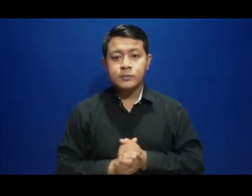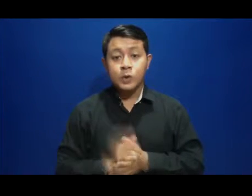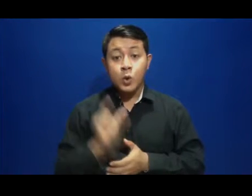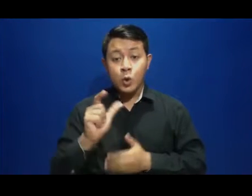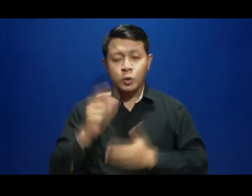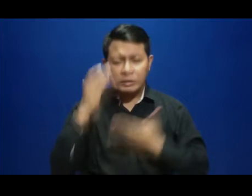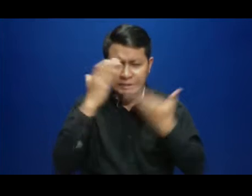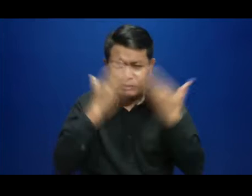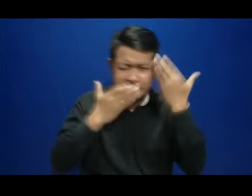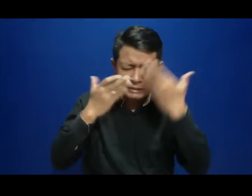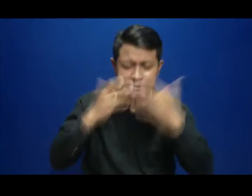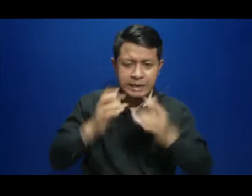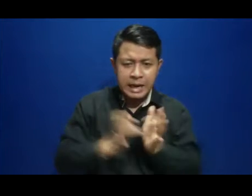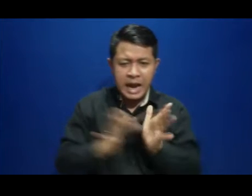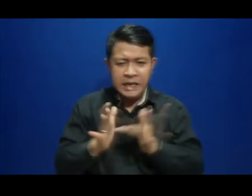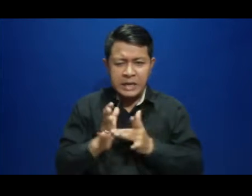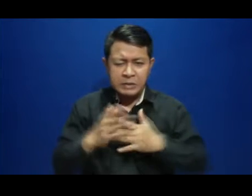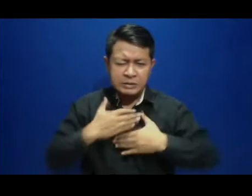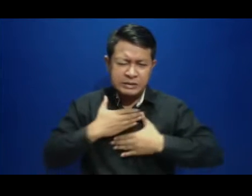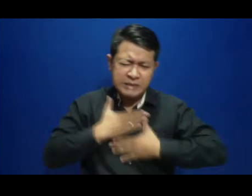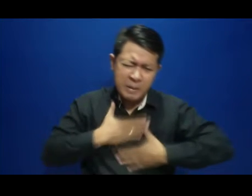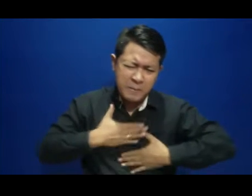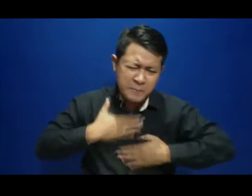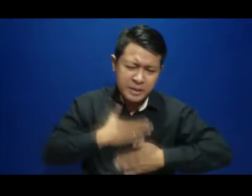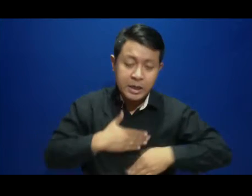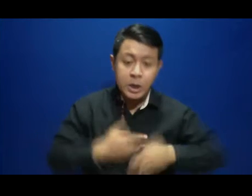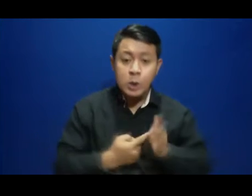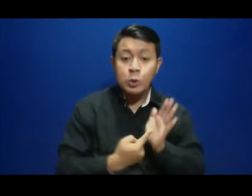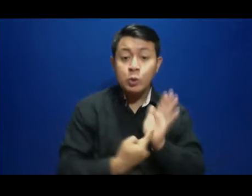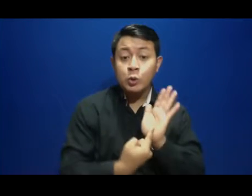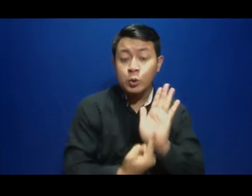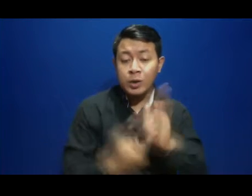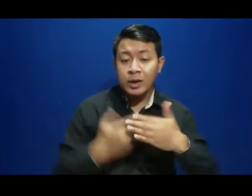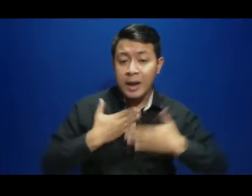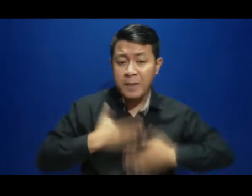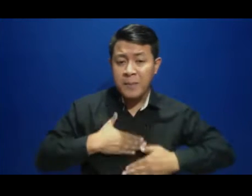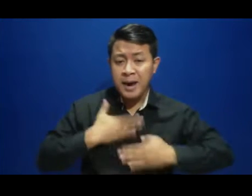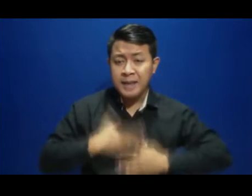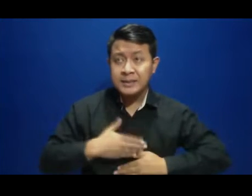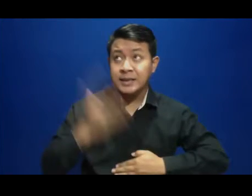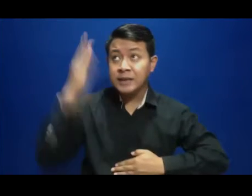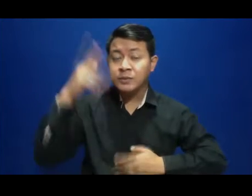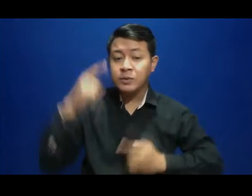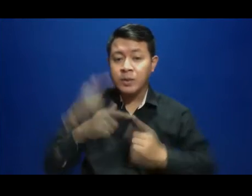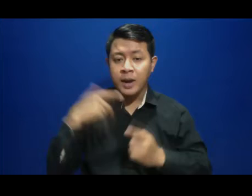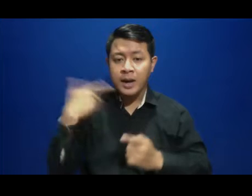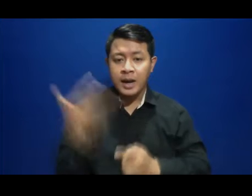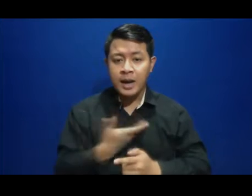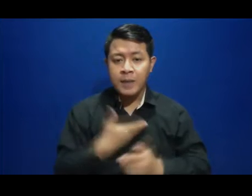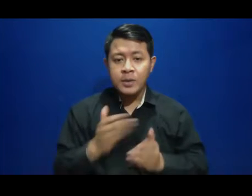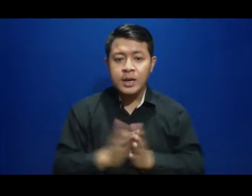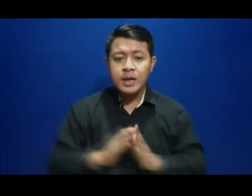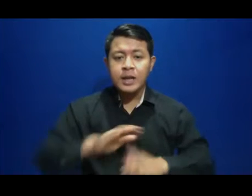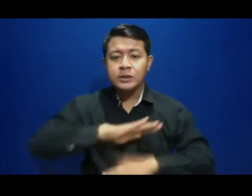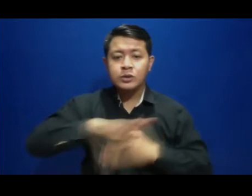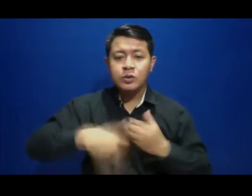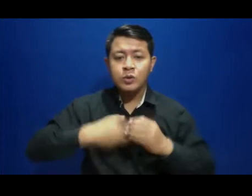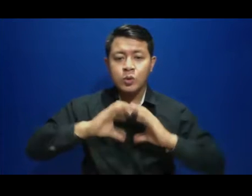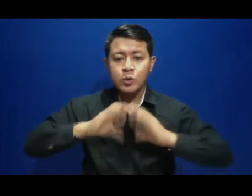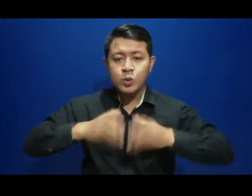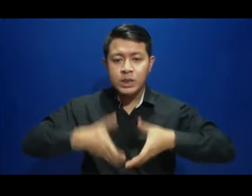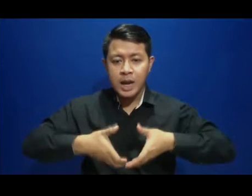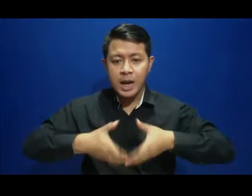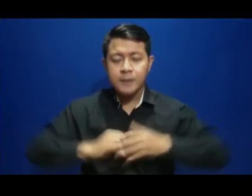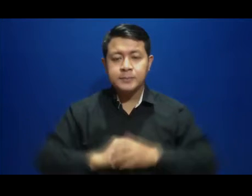Demi sengsara Yesus yang pedih, tunjukkanlah belas kasih-Mu kepada kami dan seluruh dunia.